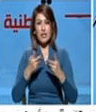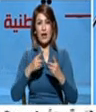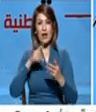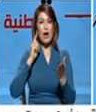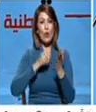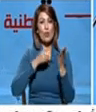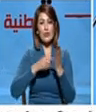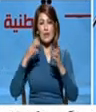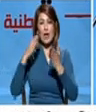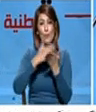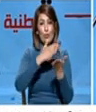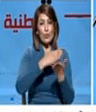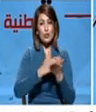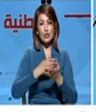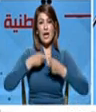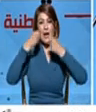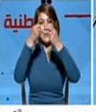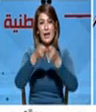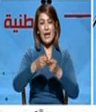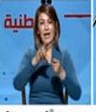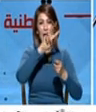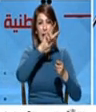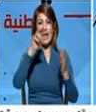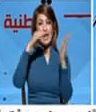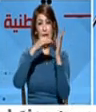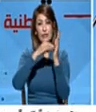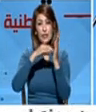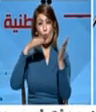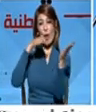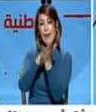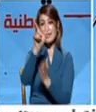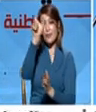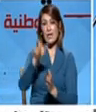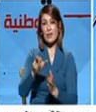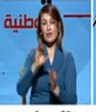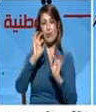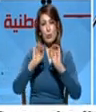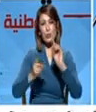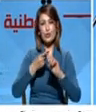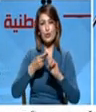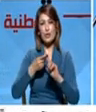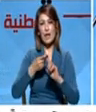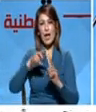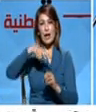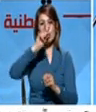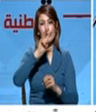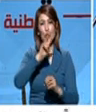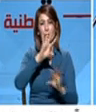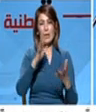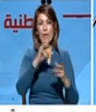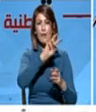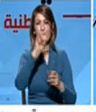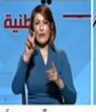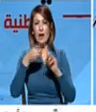كل في التمويل اذا اضافيه بالفين وخمسمائه مليار فيهم خط تمويل اضافي غير موجود في ميزانيه الفين وعشرين وثلاثمائه